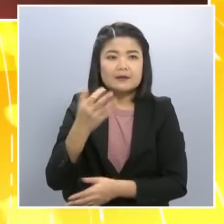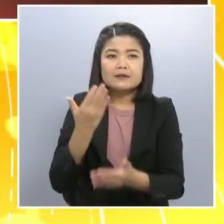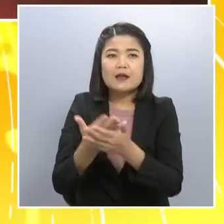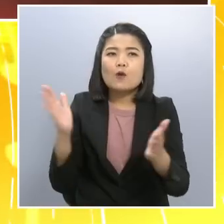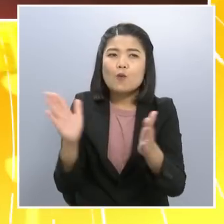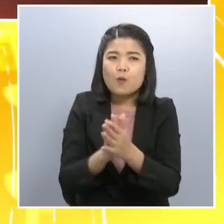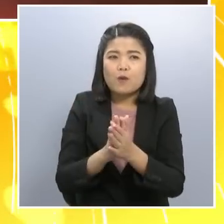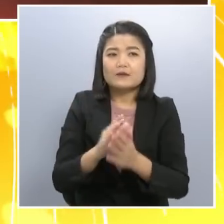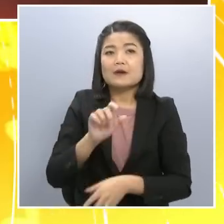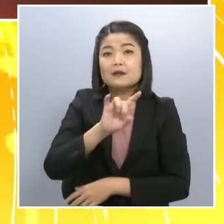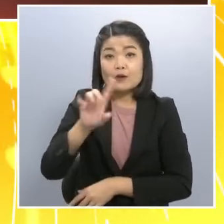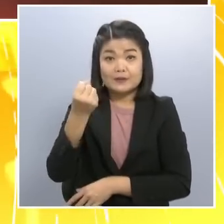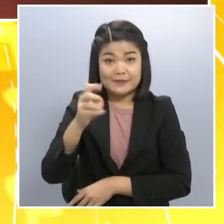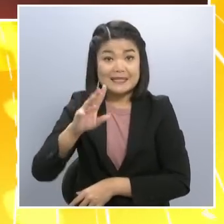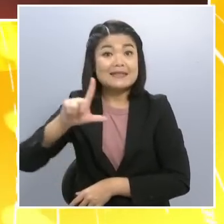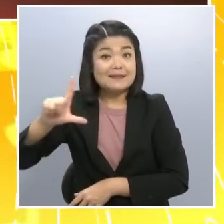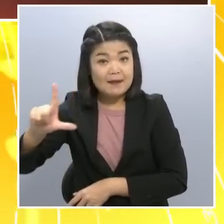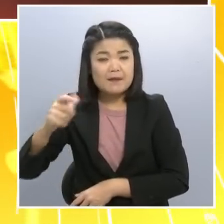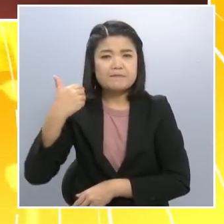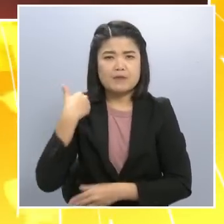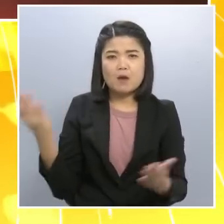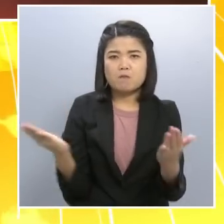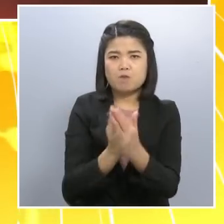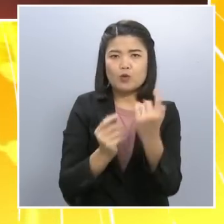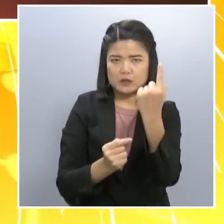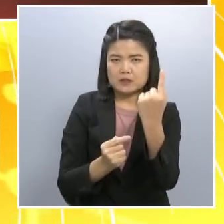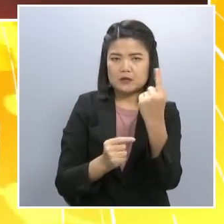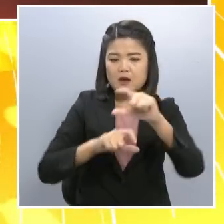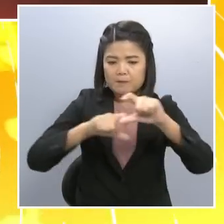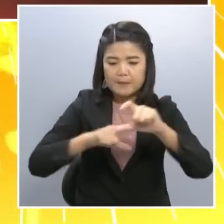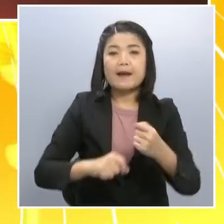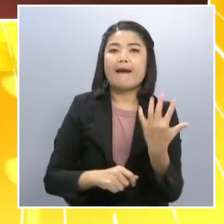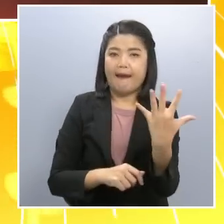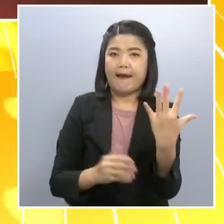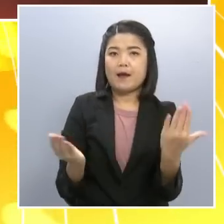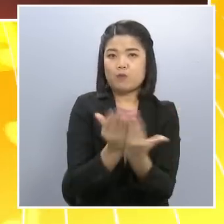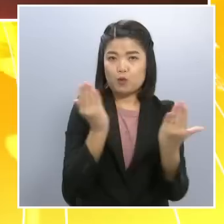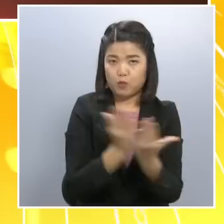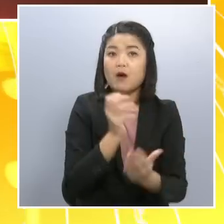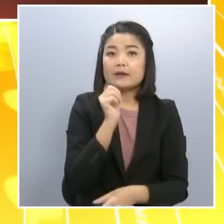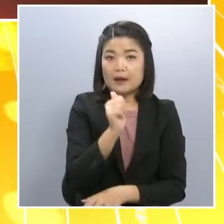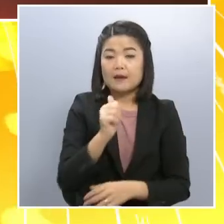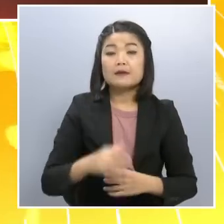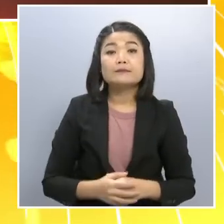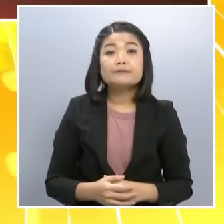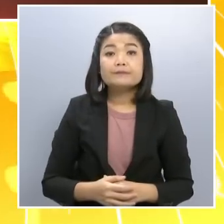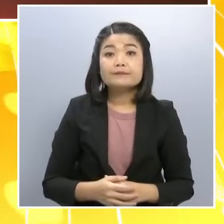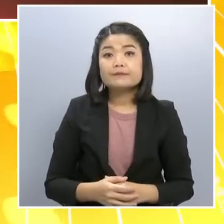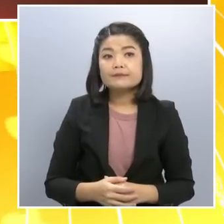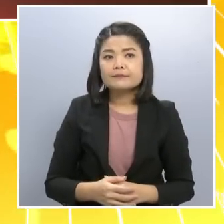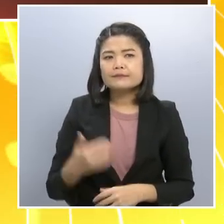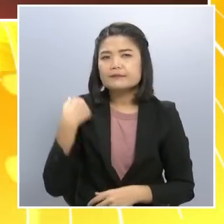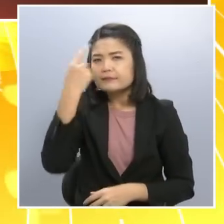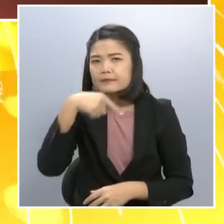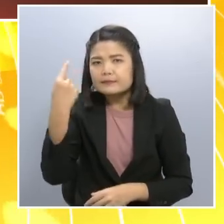างวัลที่1 19ใบแต่มีคนเดียวถูก5ใบ ใช่ค่ะ ถูก5ใบท่านผู้ชมมีอยู่คนนึงซึ่งถูก2ใบ